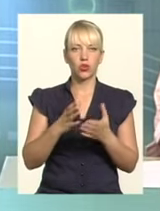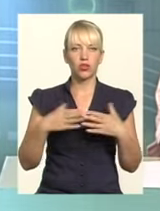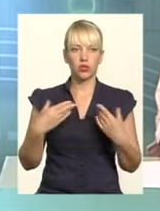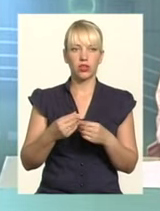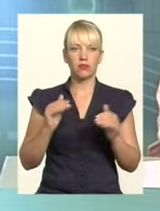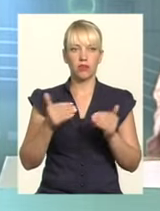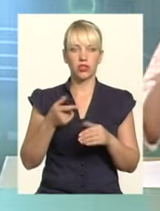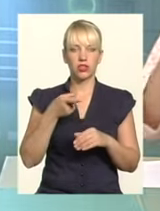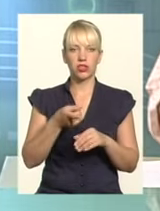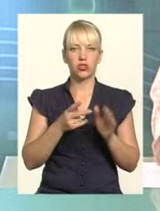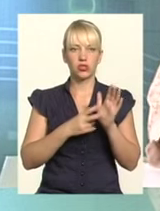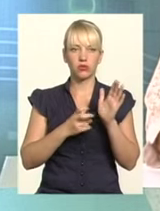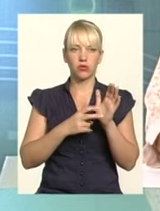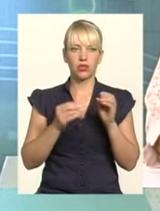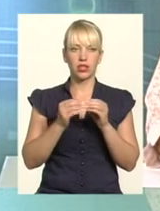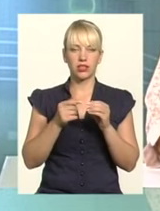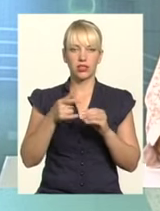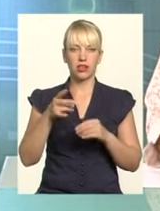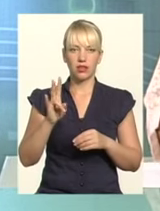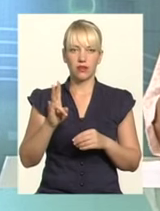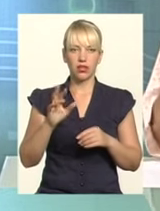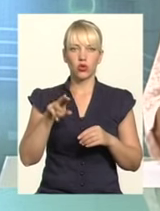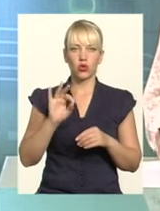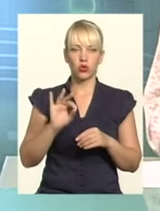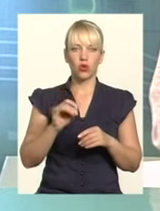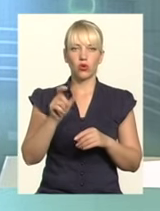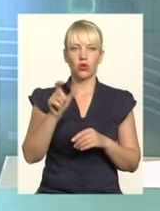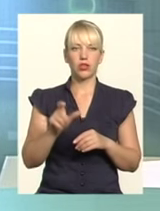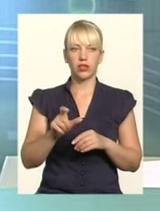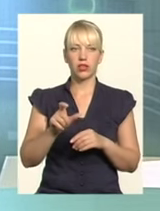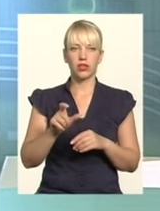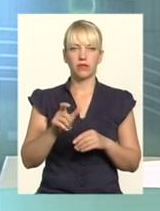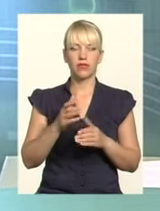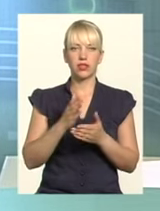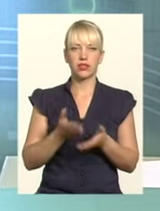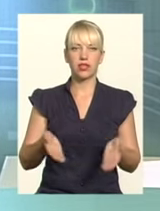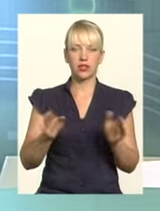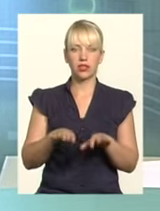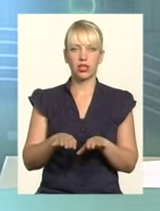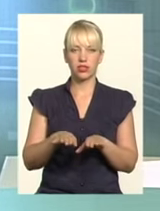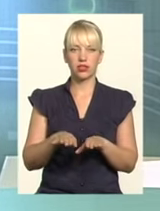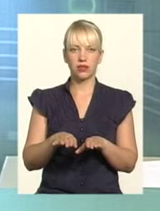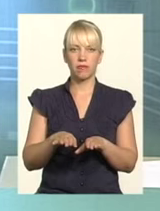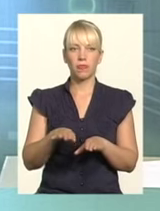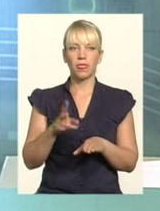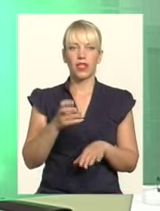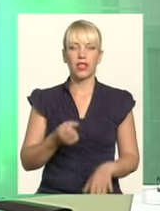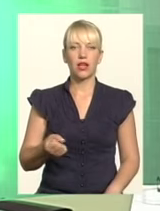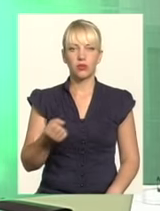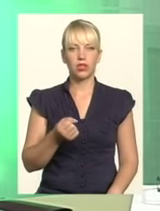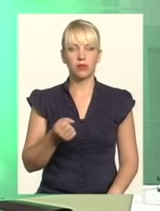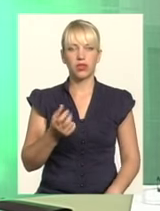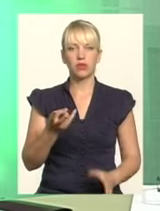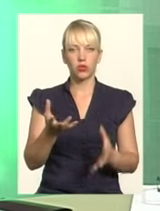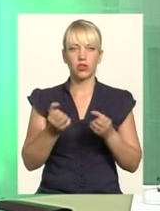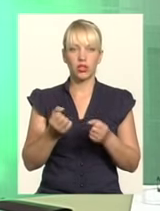менше 1700 гривень, тоді вона залишається отримувати ту пільгу, так?